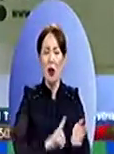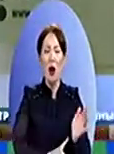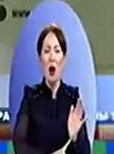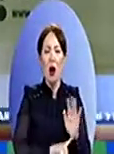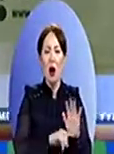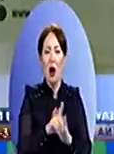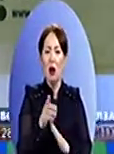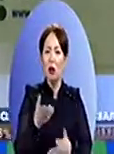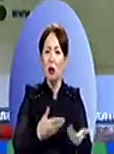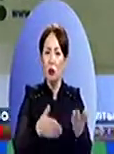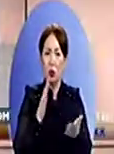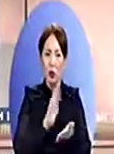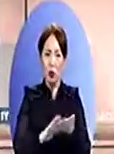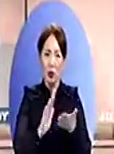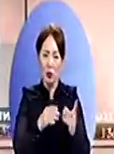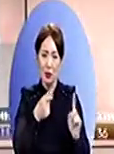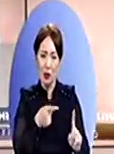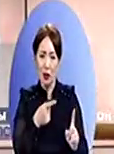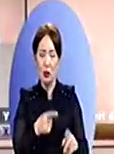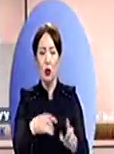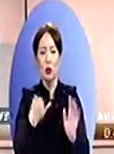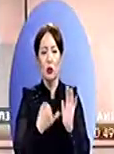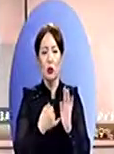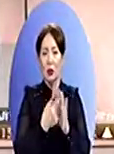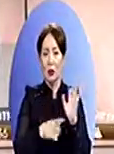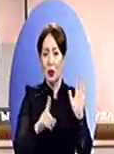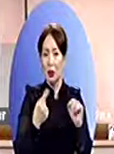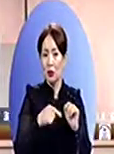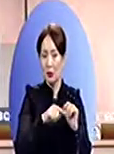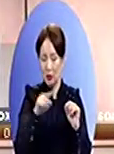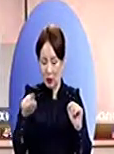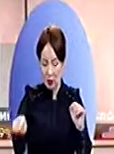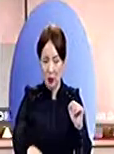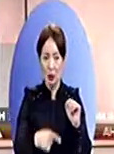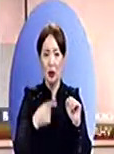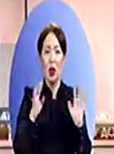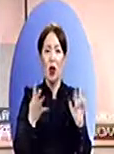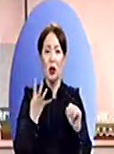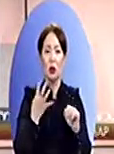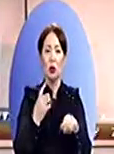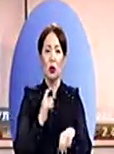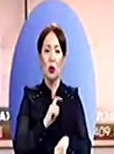зээлийн худалдаа авах захиалгыг 6 дугаар сарын 11-нээс 14-ний хооронд хүлээ авах юм байна.